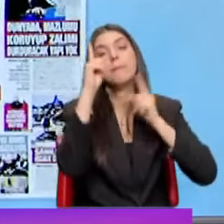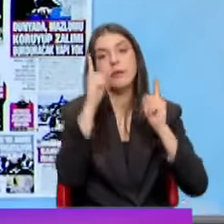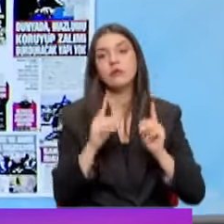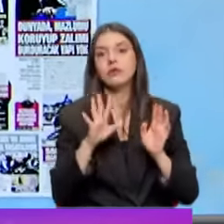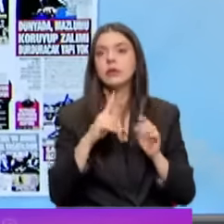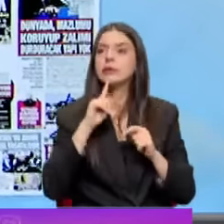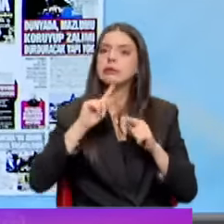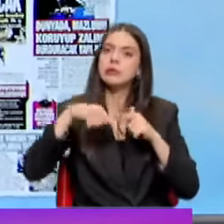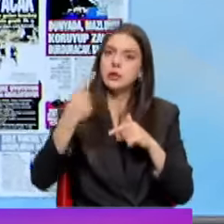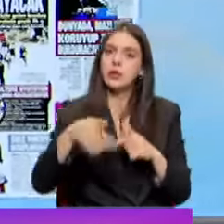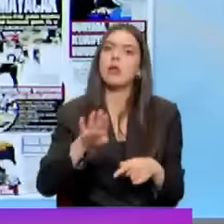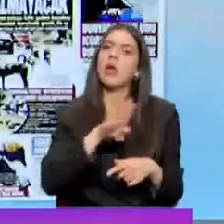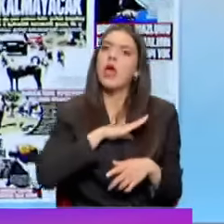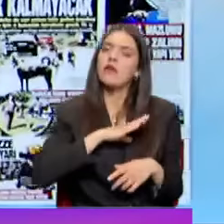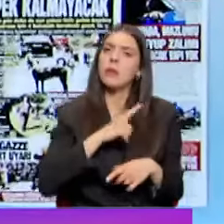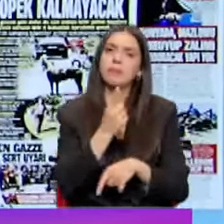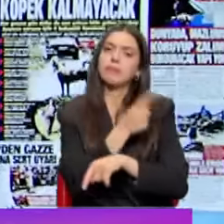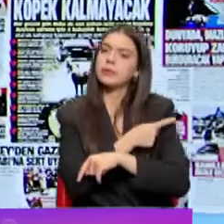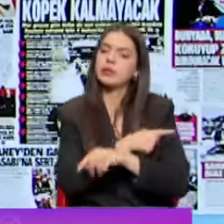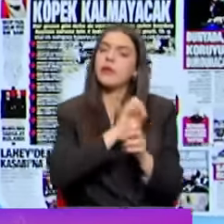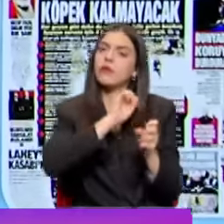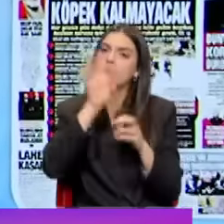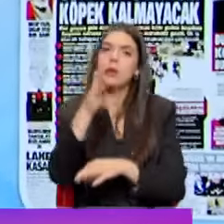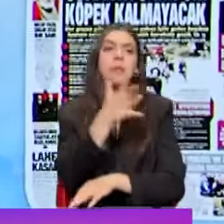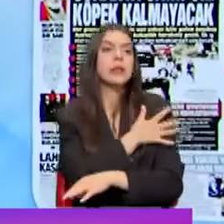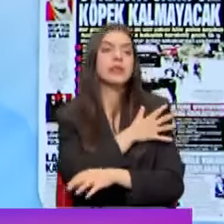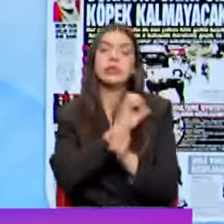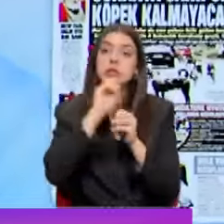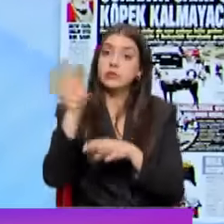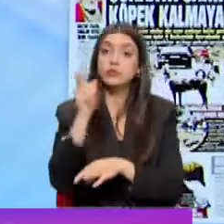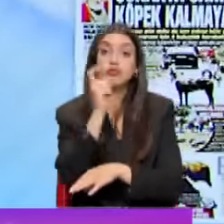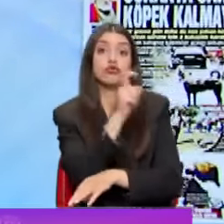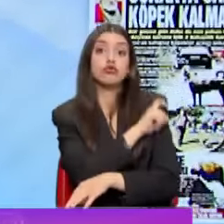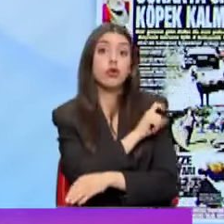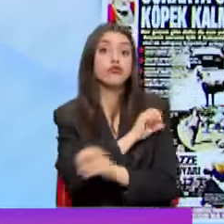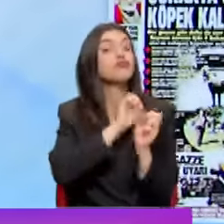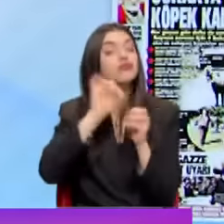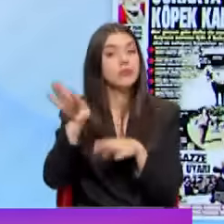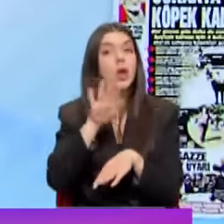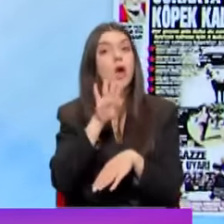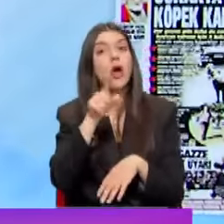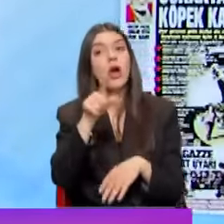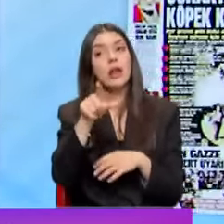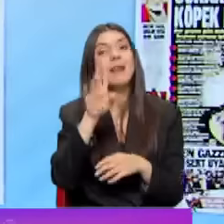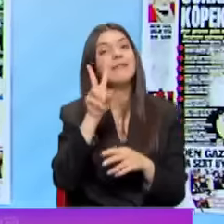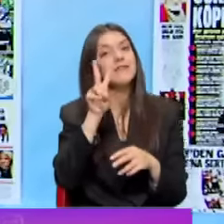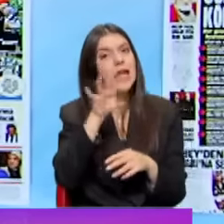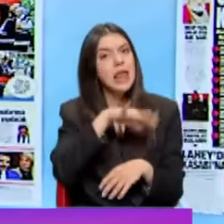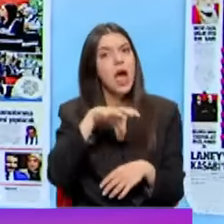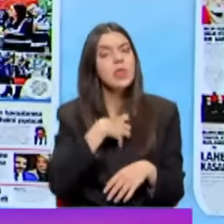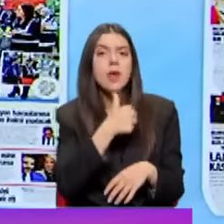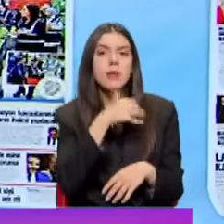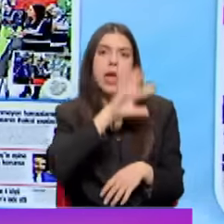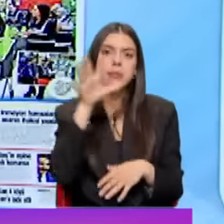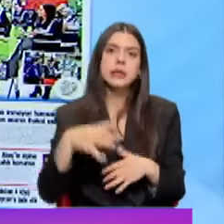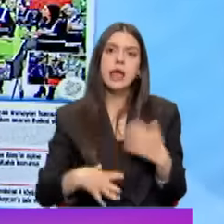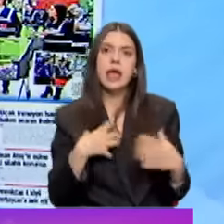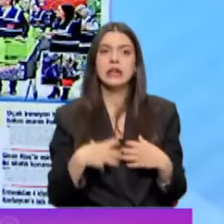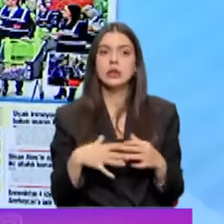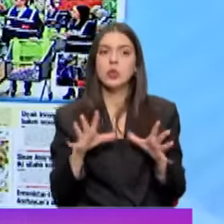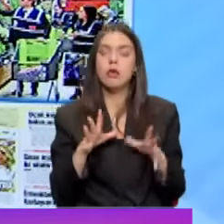seneye evladını 1 sınıfa 5 sınıfa ve 9 sınıfa gönderecek ğ veliler endişeliler